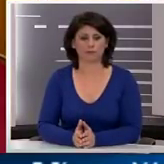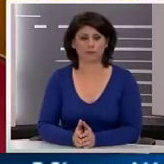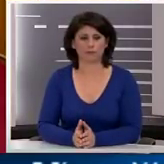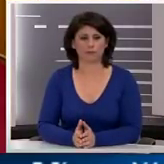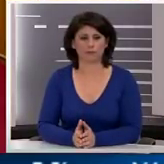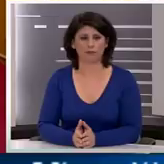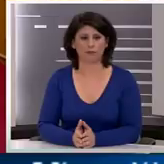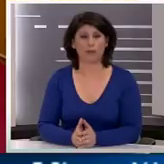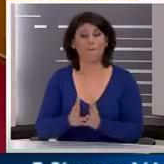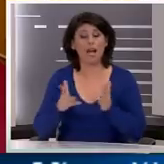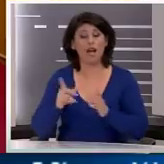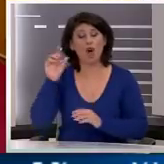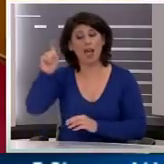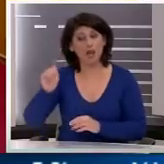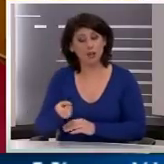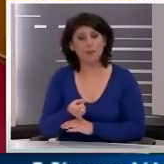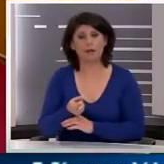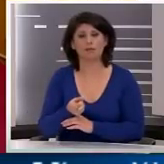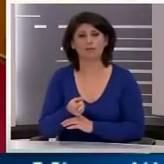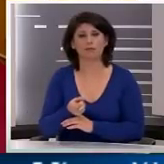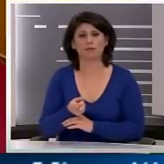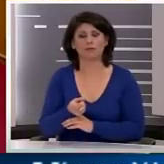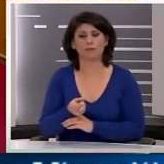είναι ότι από αυτή τη συζήτηση